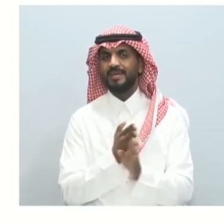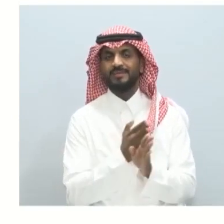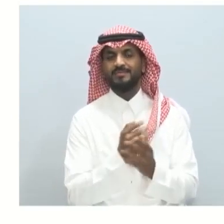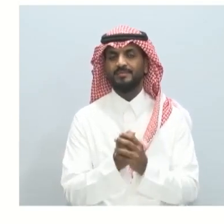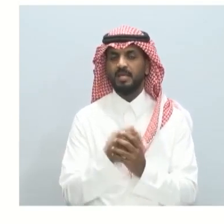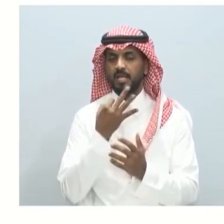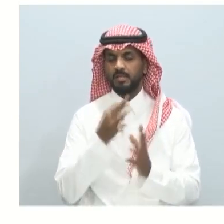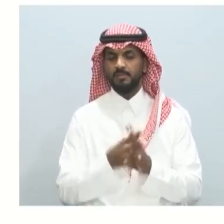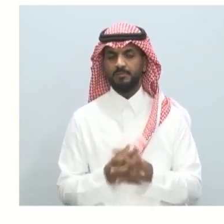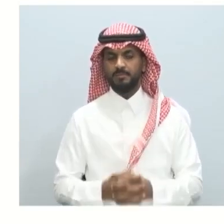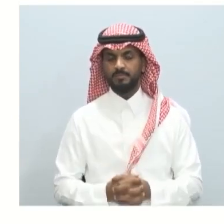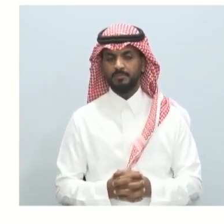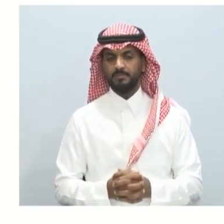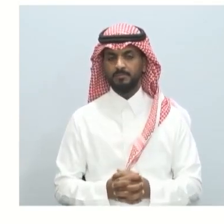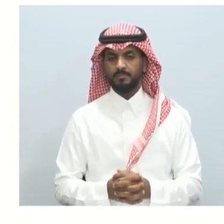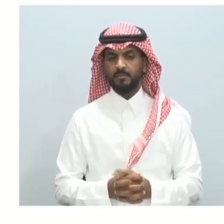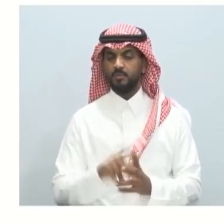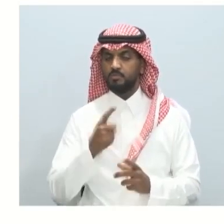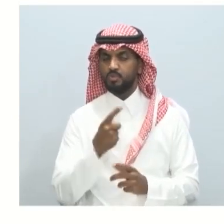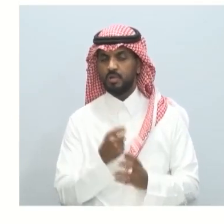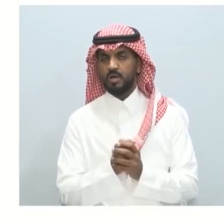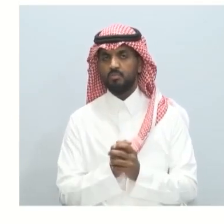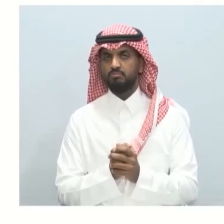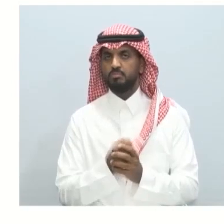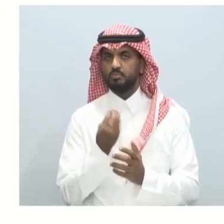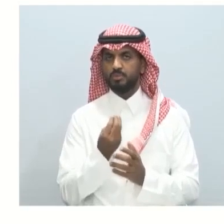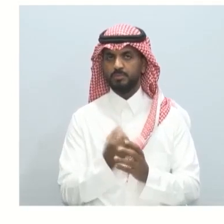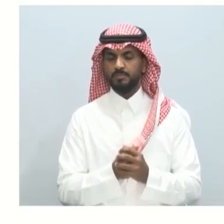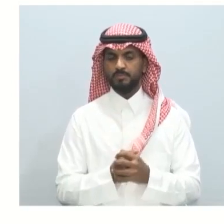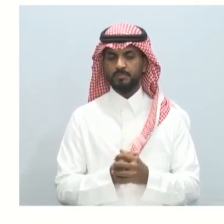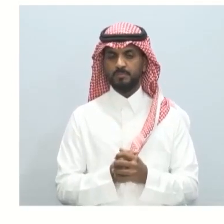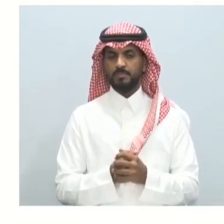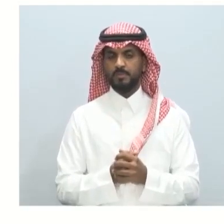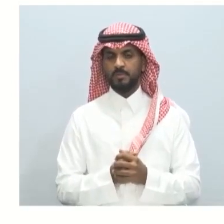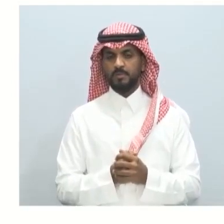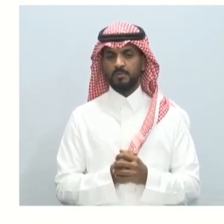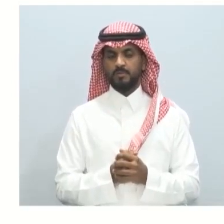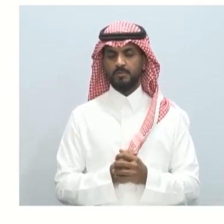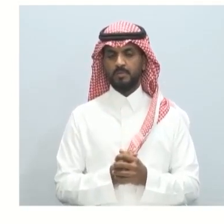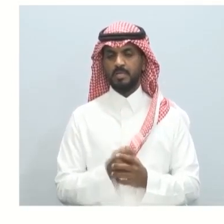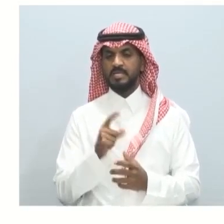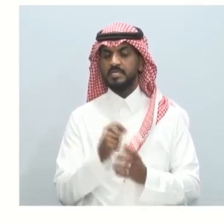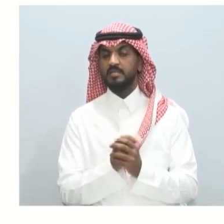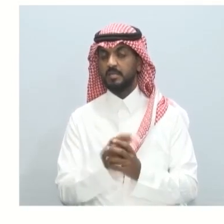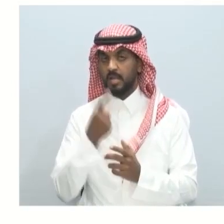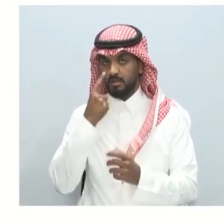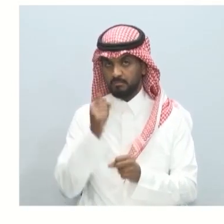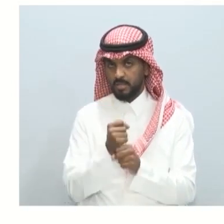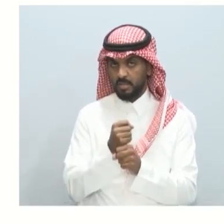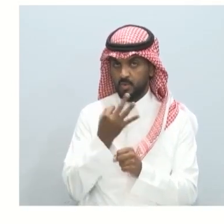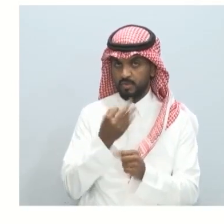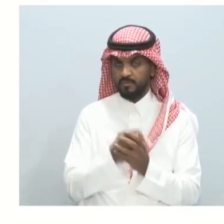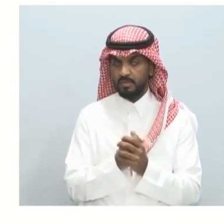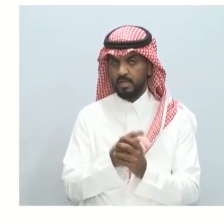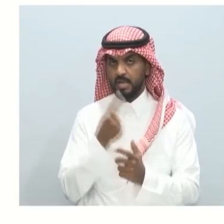يحدد طريقه القراءه ان تقرا بسرعه اوان تقرا ببطء كذلك هنا ليست القراءه وظيفه العين ولا حركه اليد